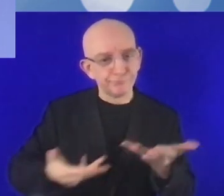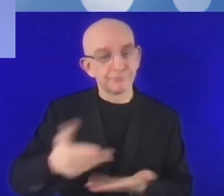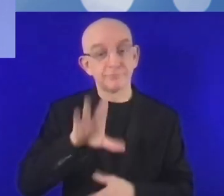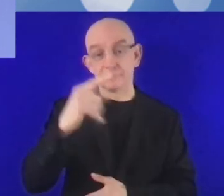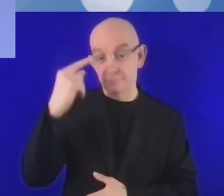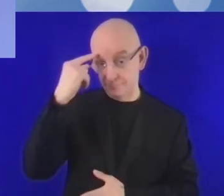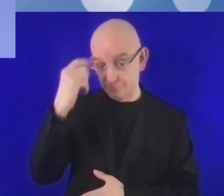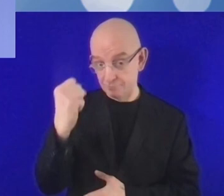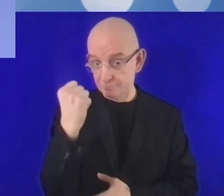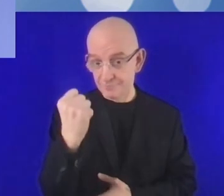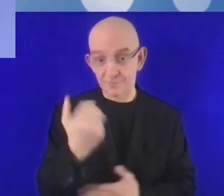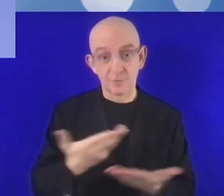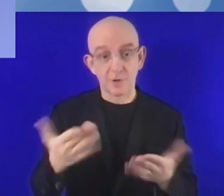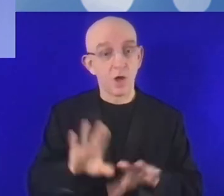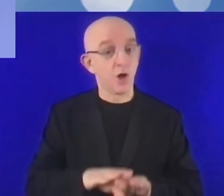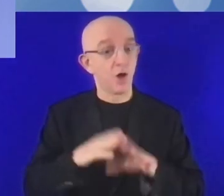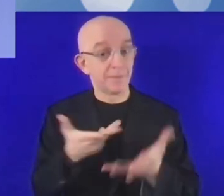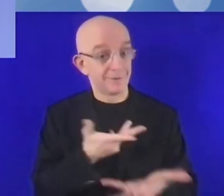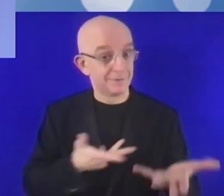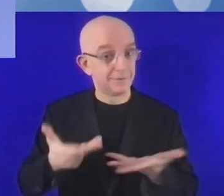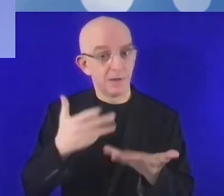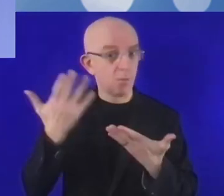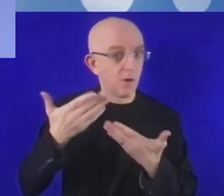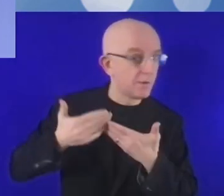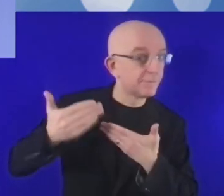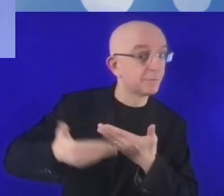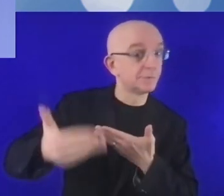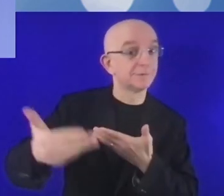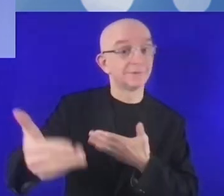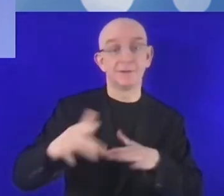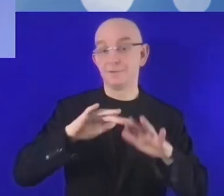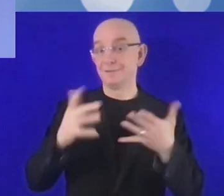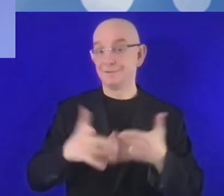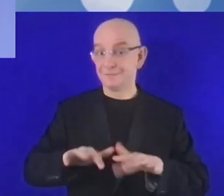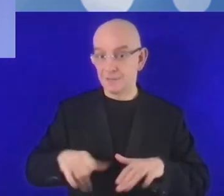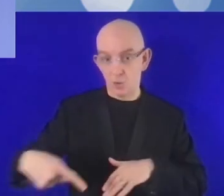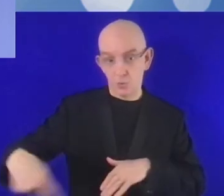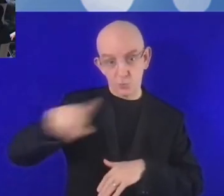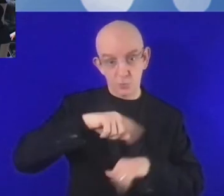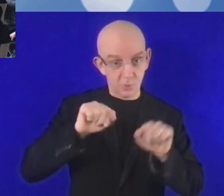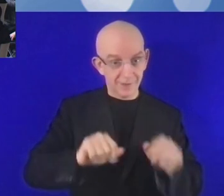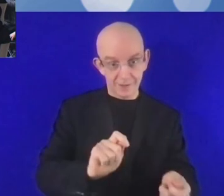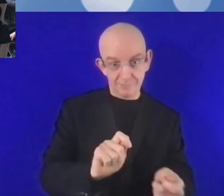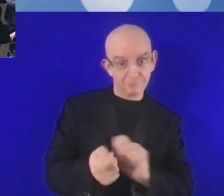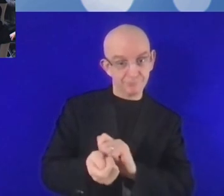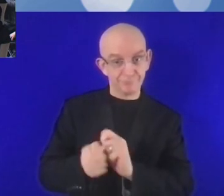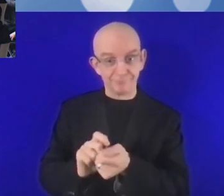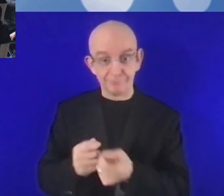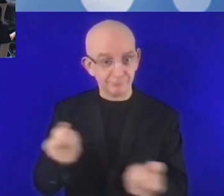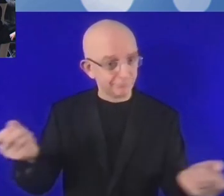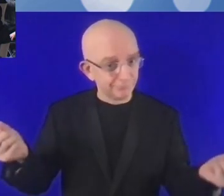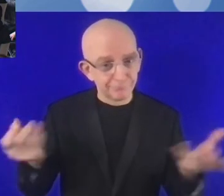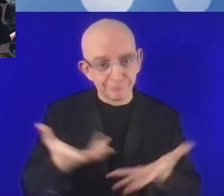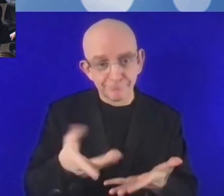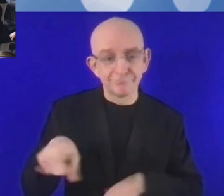на тему будущего интернета. Каждый может в ней принимать участие. Так что, пожалуйста, вносите